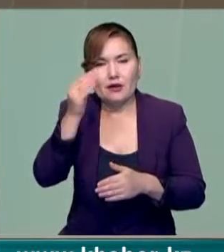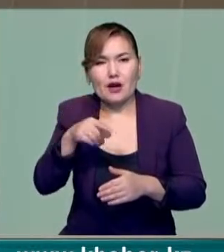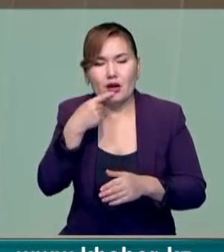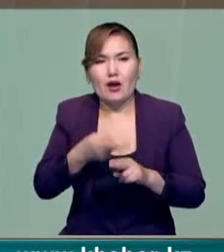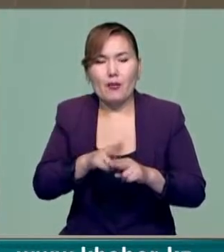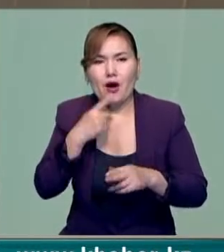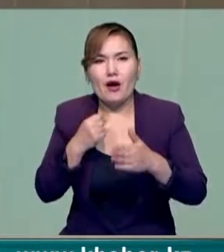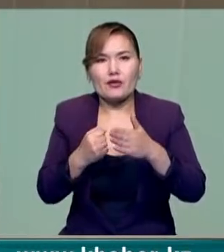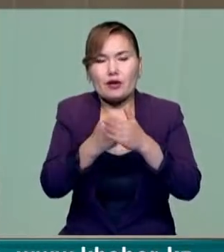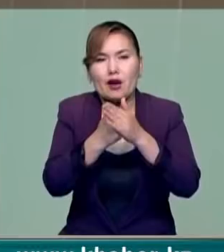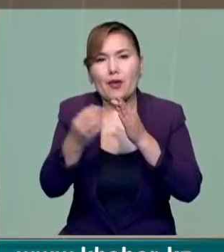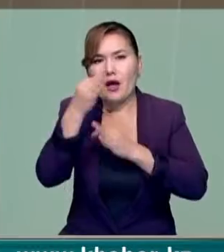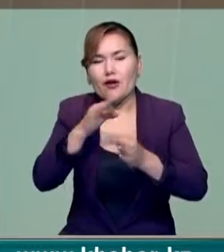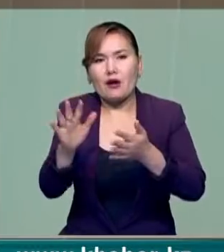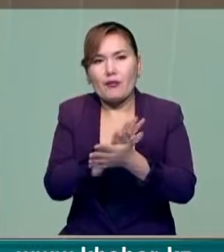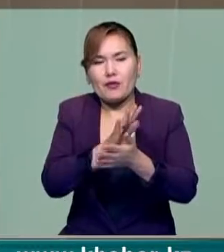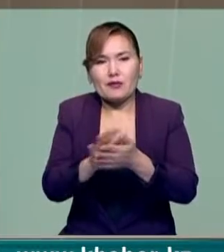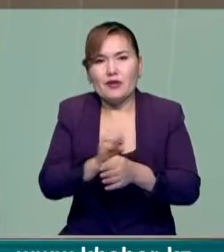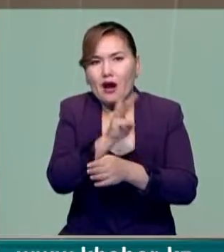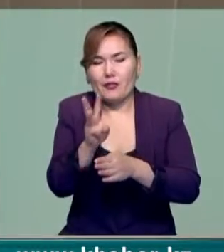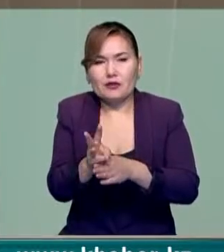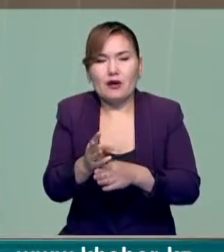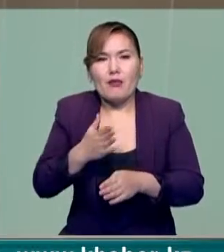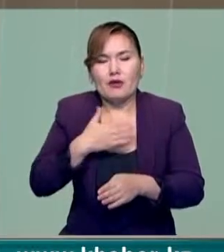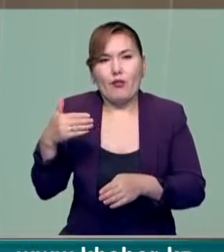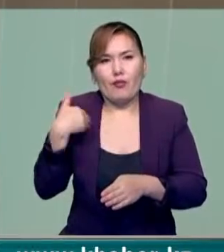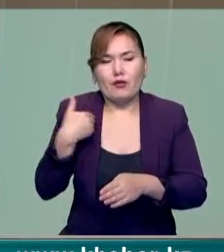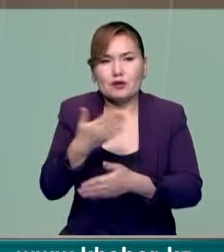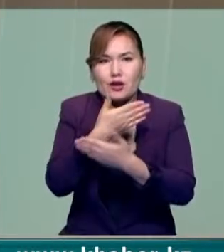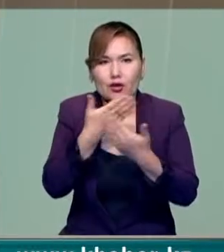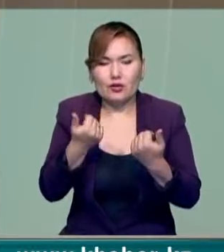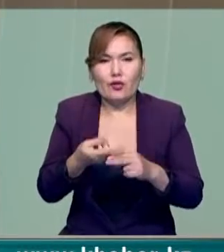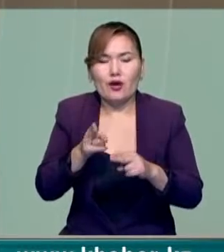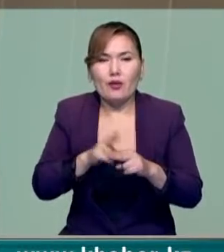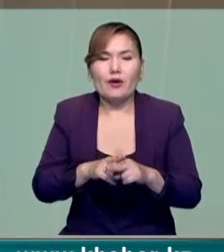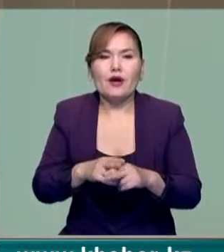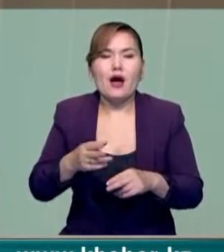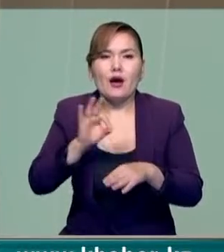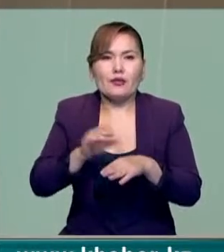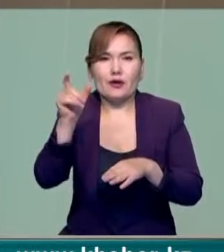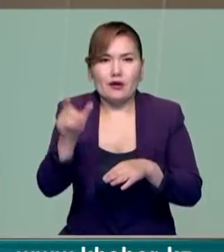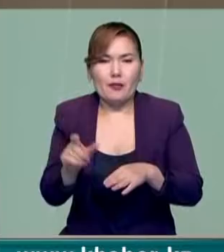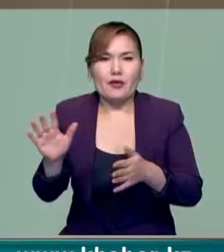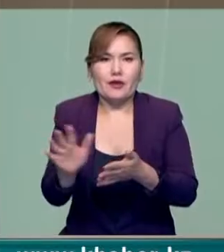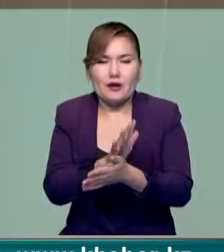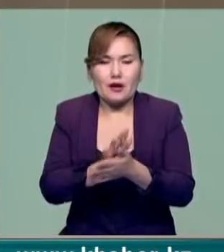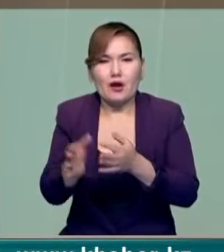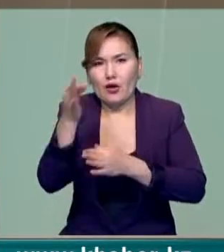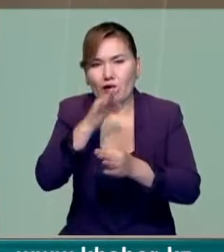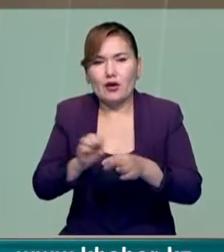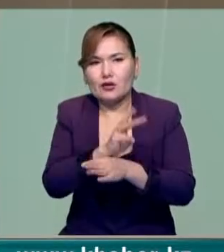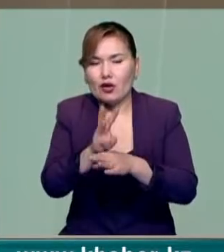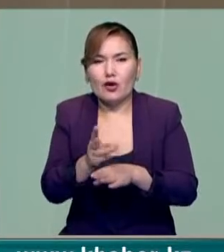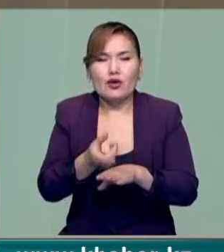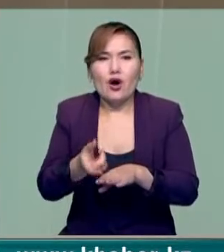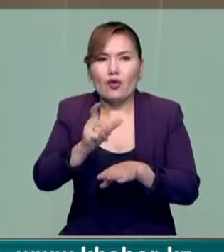қан қысымына берілетін дәрілерден пайда болмай тұр. Ал диспансерлік есепте тұрған біз секілді науқастарға тегін берілуі өте керемет. Бұл